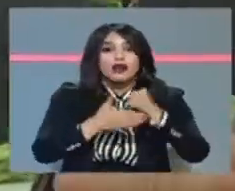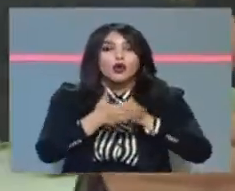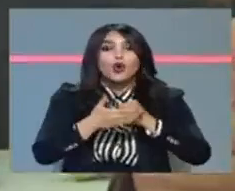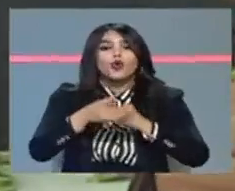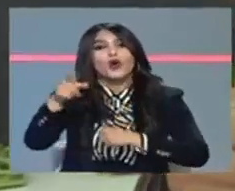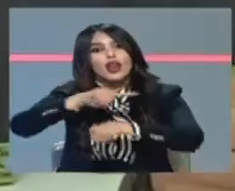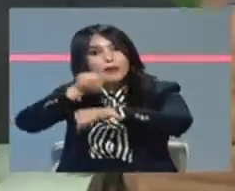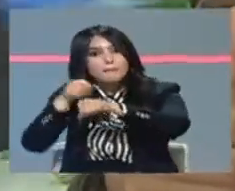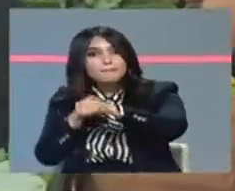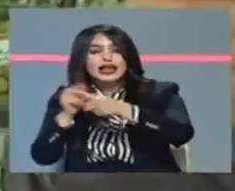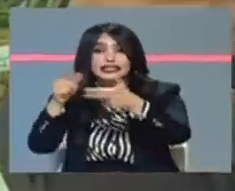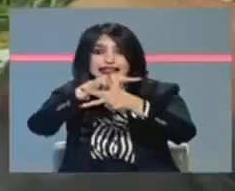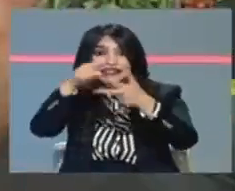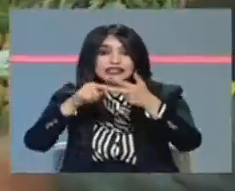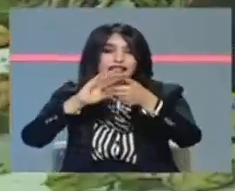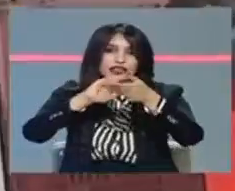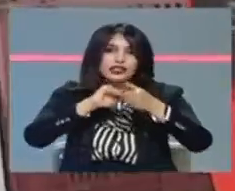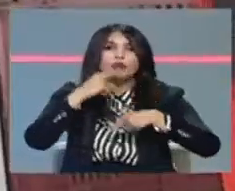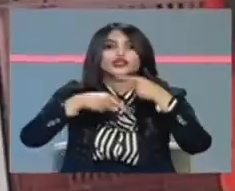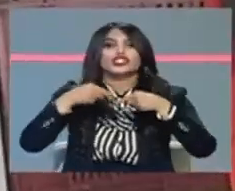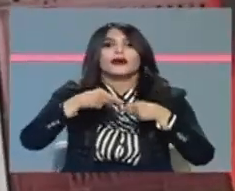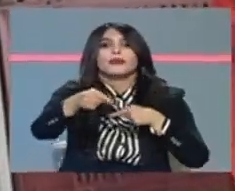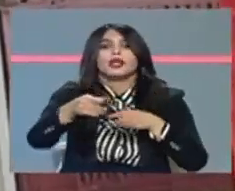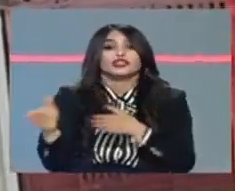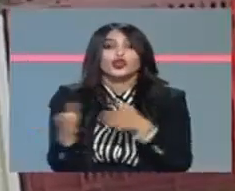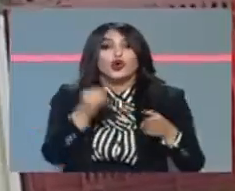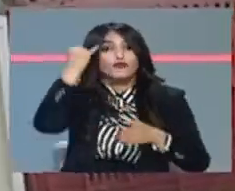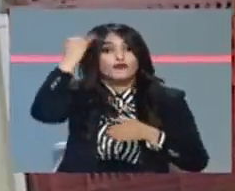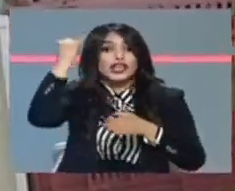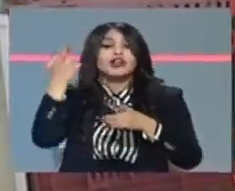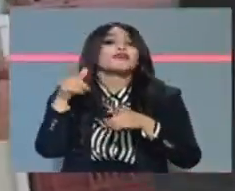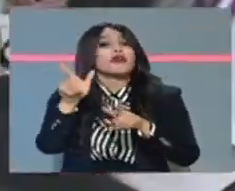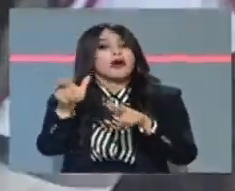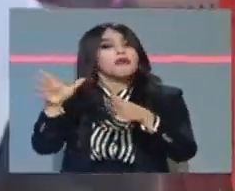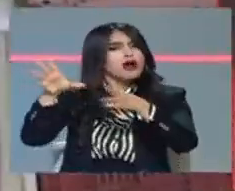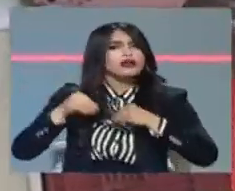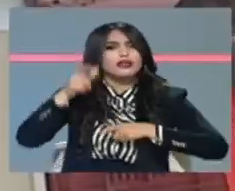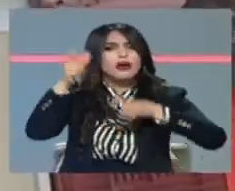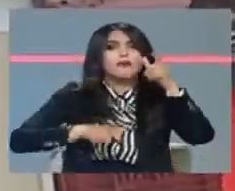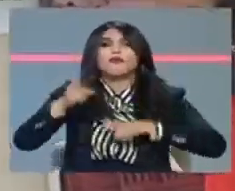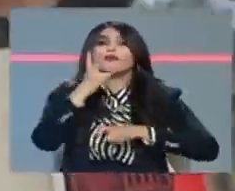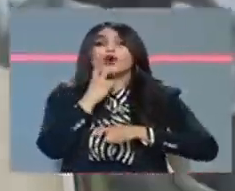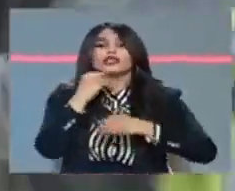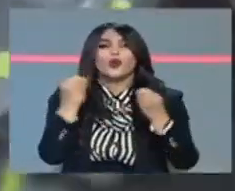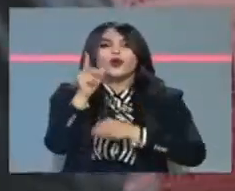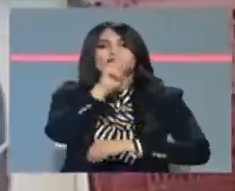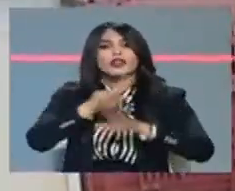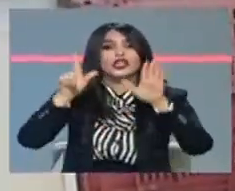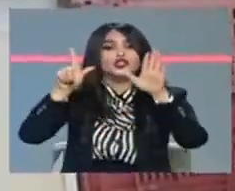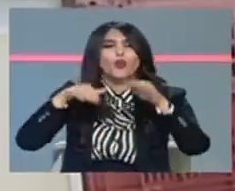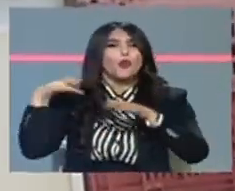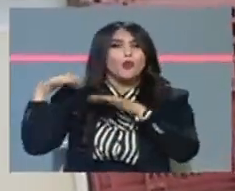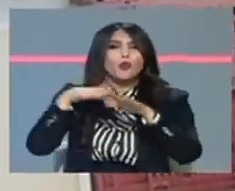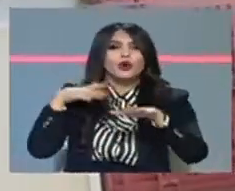باش نخليوها نحاولوا باش تكون متواصلة على طول. البادرة لاقت صدى طيبا لدى متسكني منطقة رواد الذين